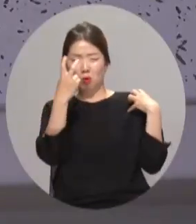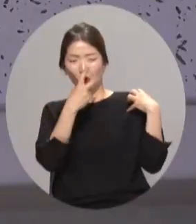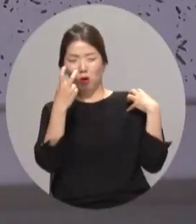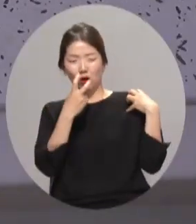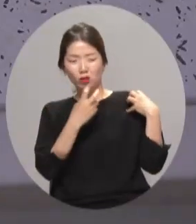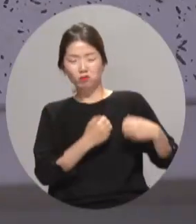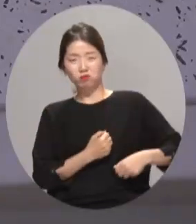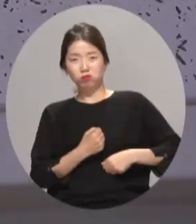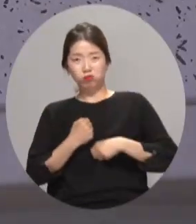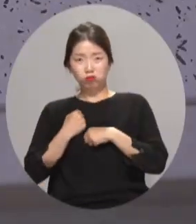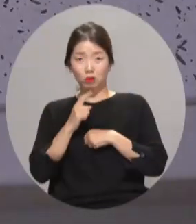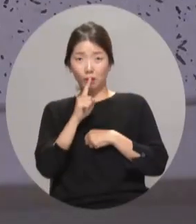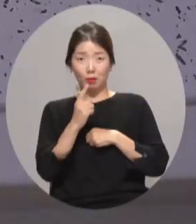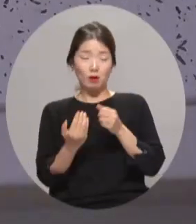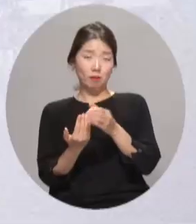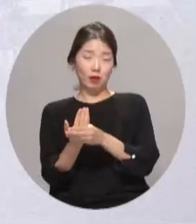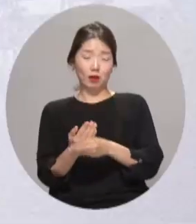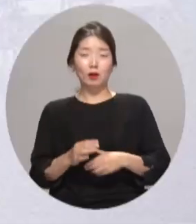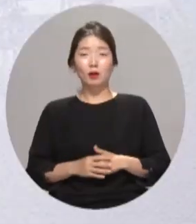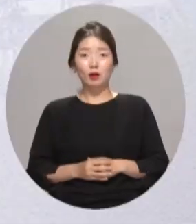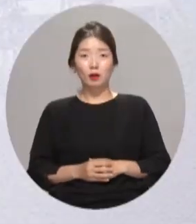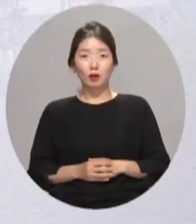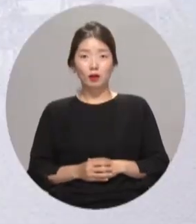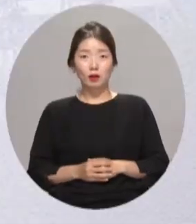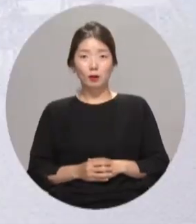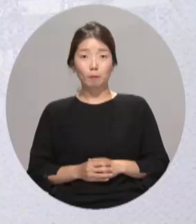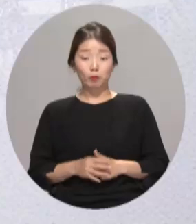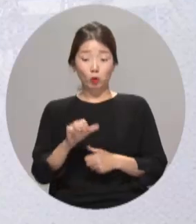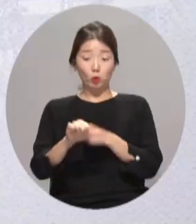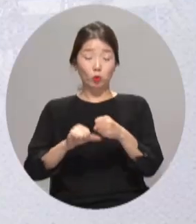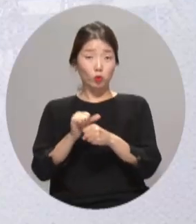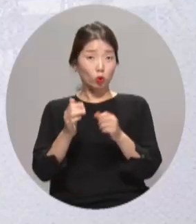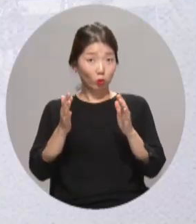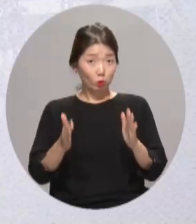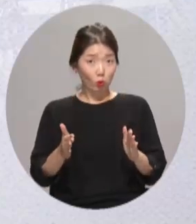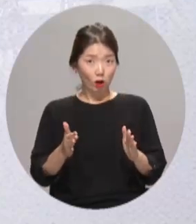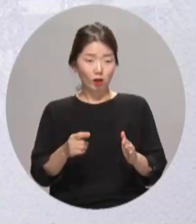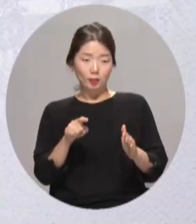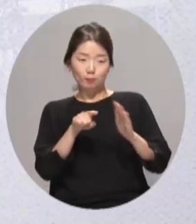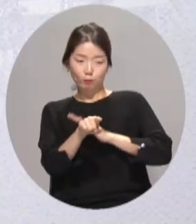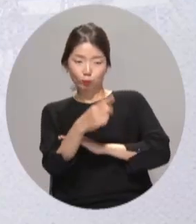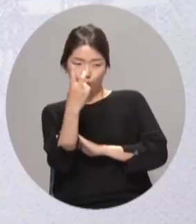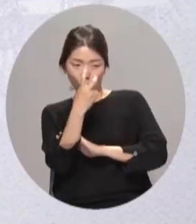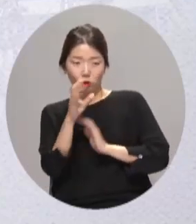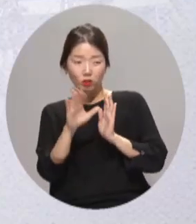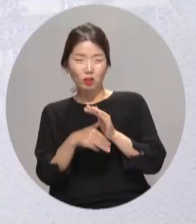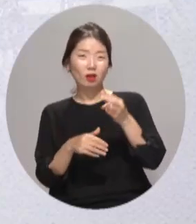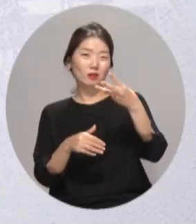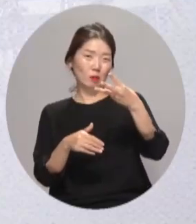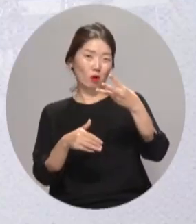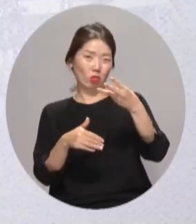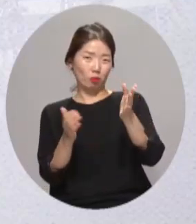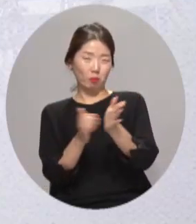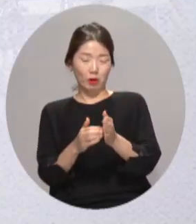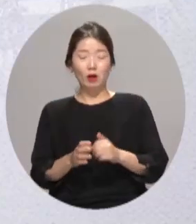놓았기 때문이라는 지적입니다. 실제 지난 5년간 전북도의 현장 점검은 3번이